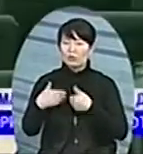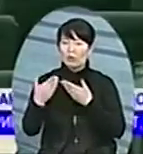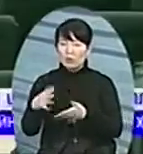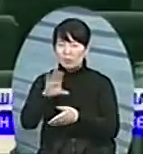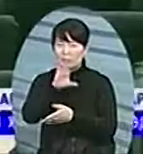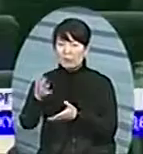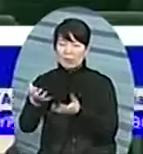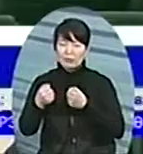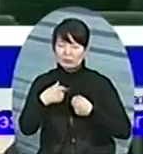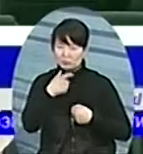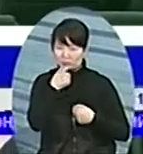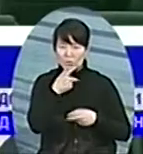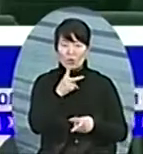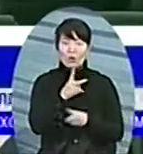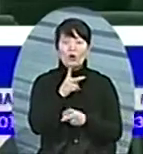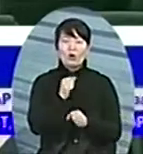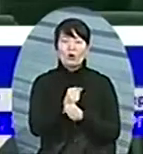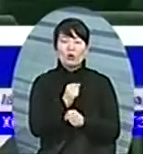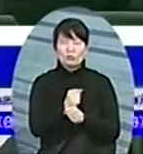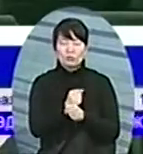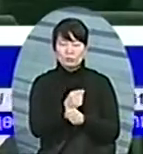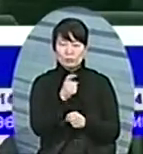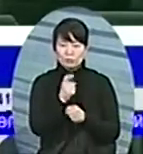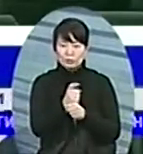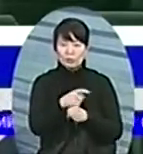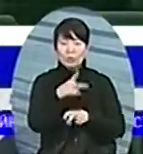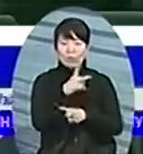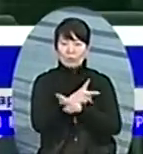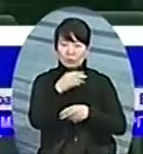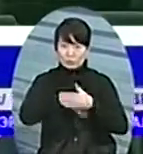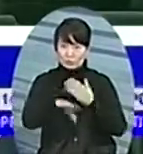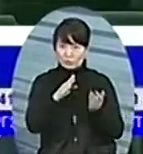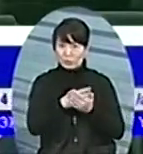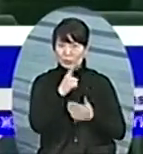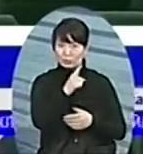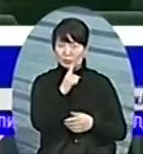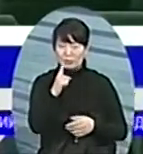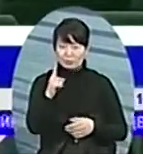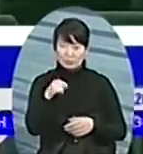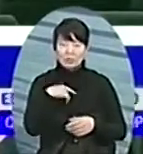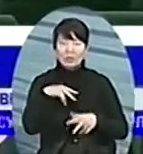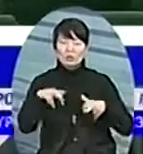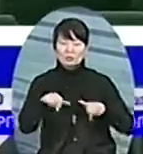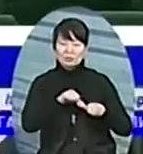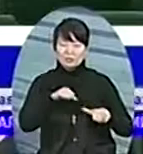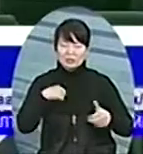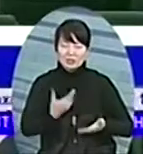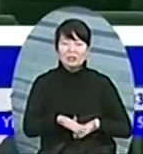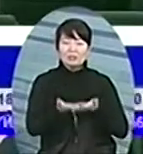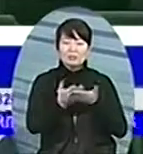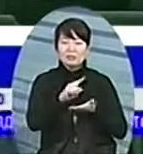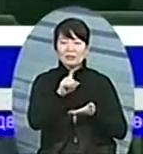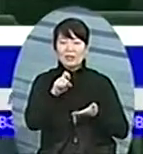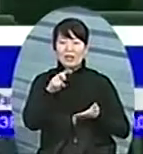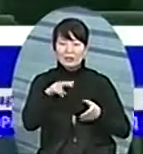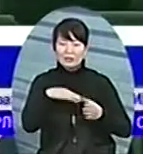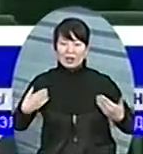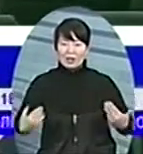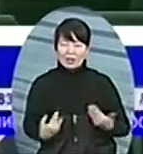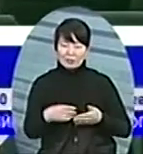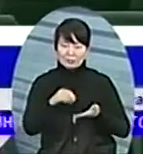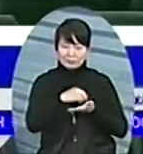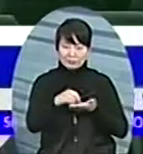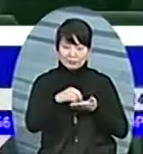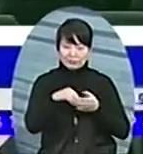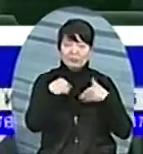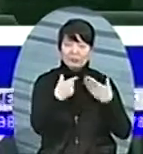Эсвэл хөдөлмөрийн хуулинд байж байгаа нөө 111 гэдэг нөө хөгжлийн бэрхшээлтэй хүний хөдөлмөрлөлтийг дэмжих гэж заалт байж байгаа шүү дээ. Энэ заалтыг яаж амжилт хэрэгжүүлэх вэ? Цаасан дээр